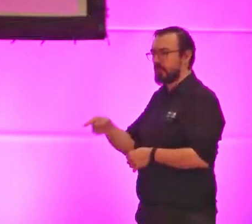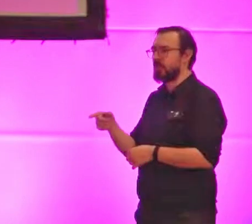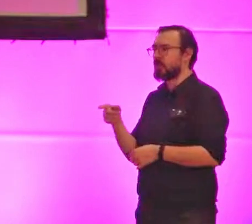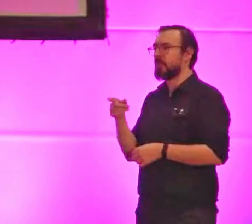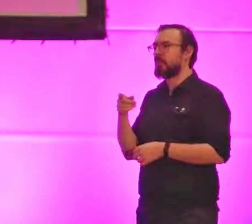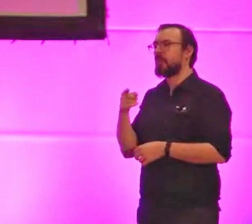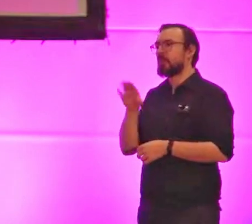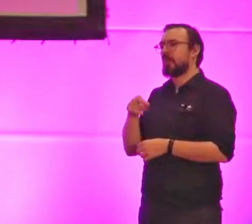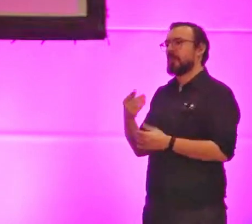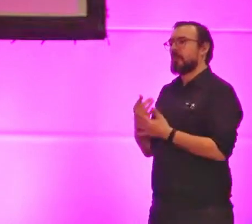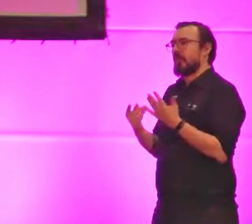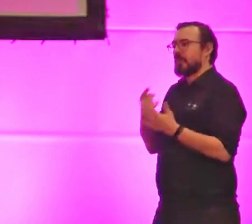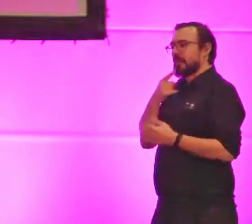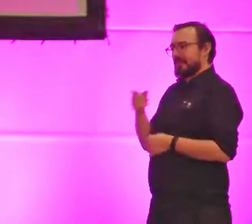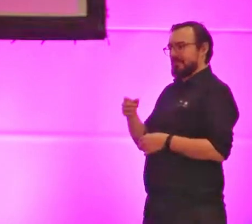att